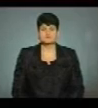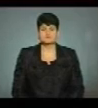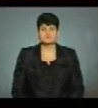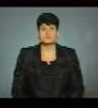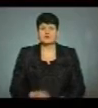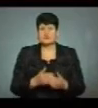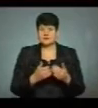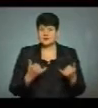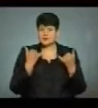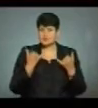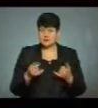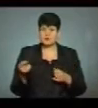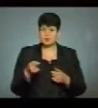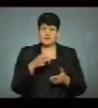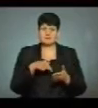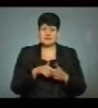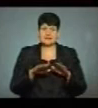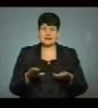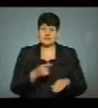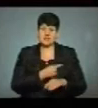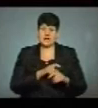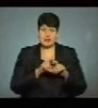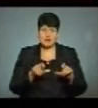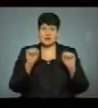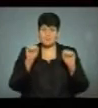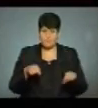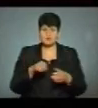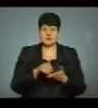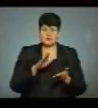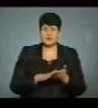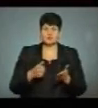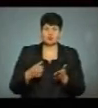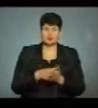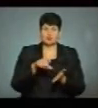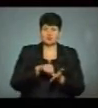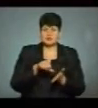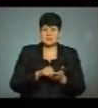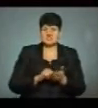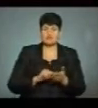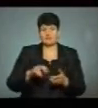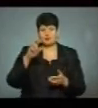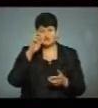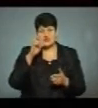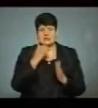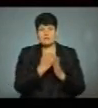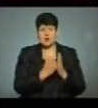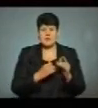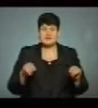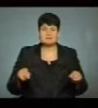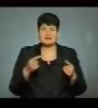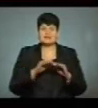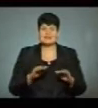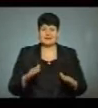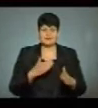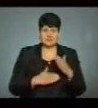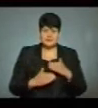Від сьогодні в Тернопільській міській дитячій лікарні можна реєструватися до участі в бюджетній програмі реабілітації дітей з інвалідністю.